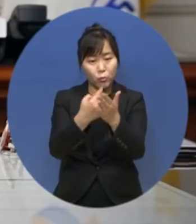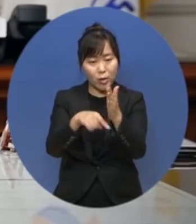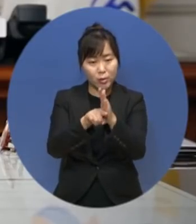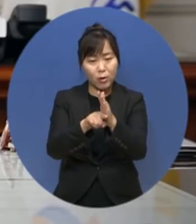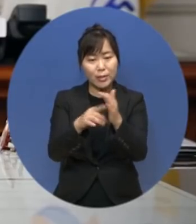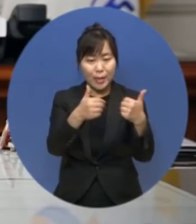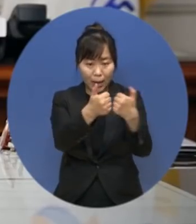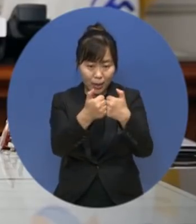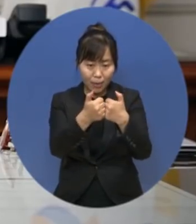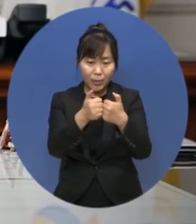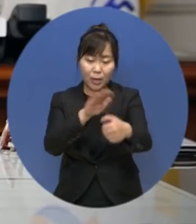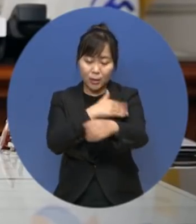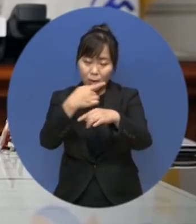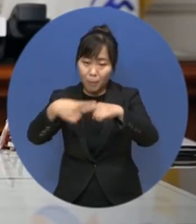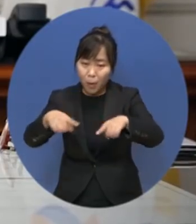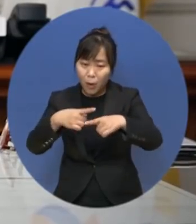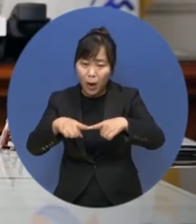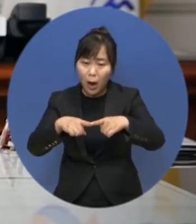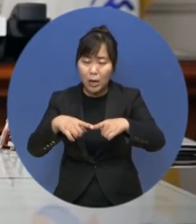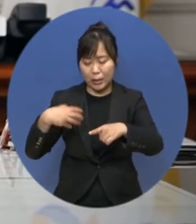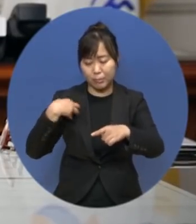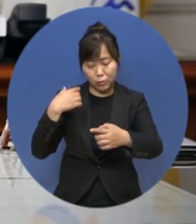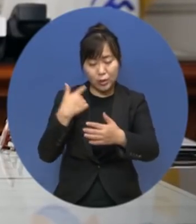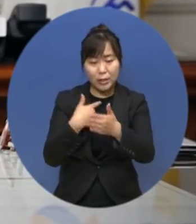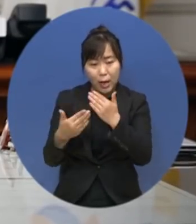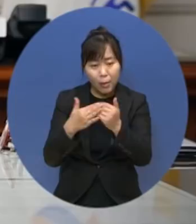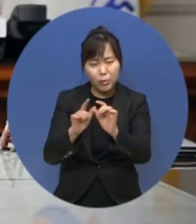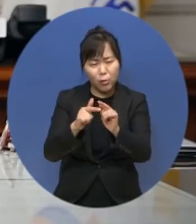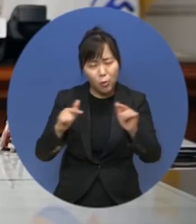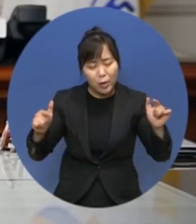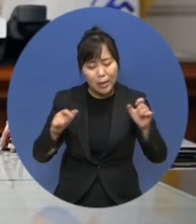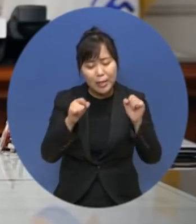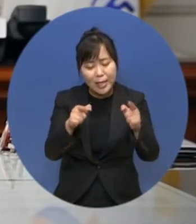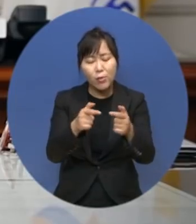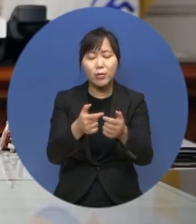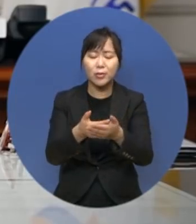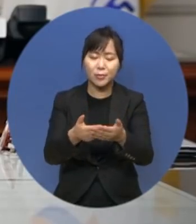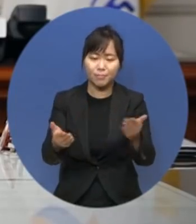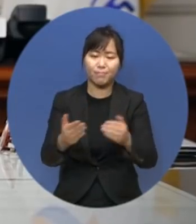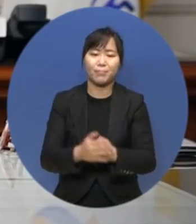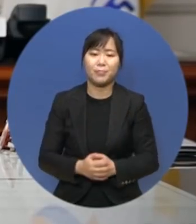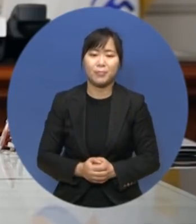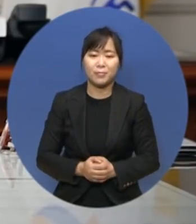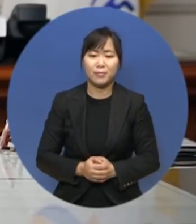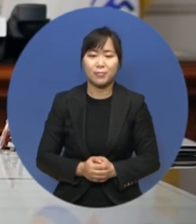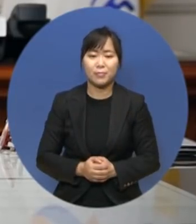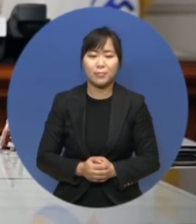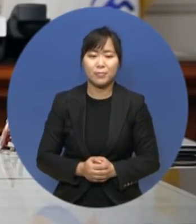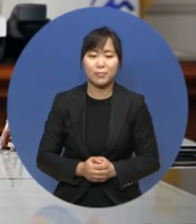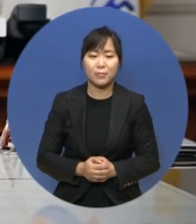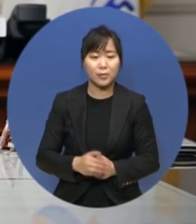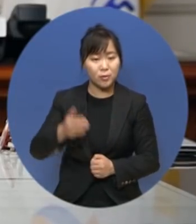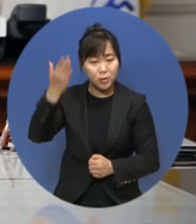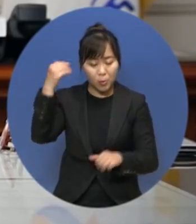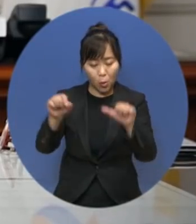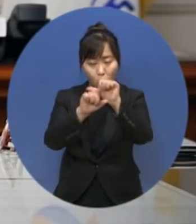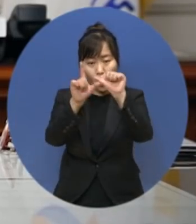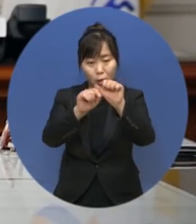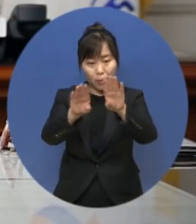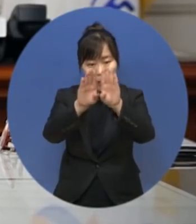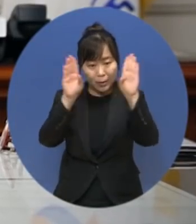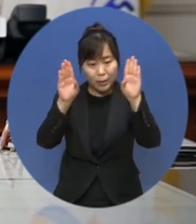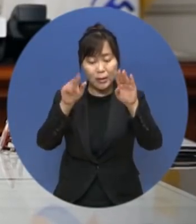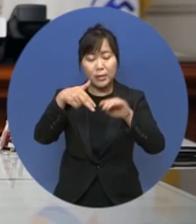상담과 직업 능력 평가, 직무 체험 등 다양한 기회를 제공하고 있습니다. 지난 5월에